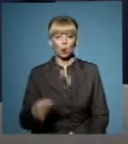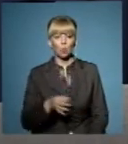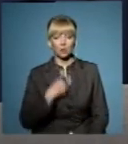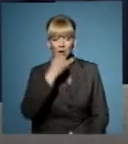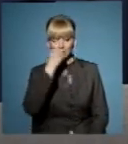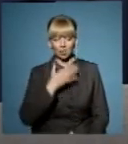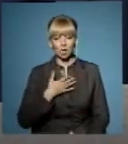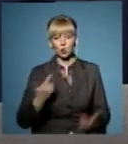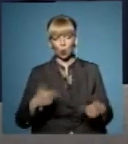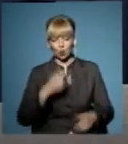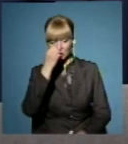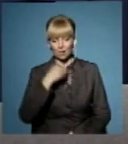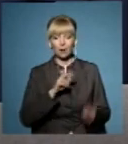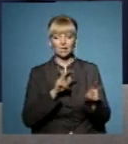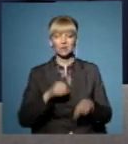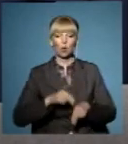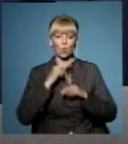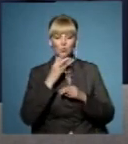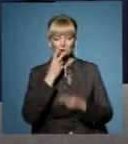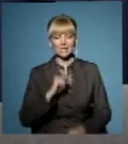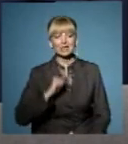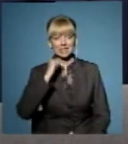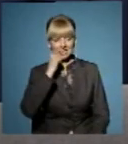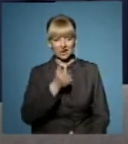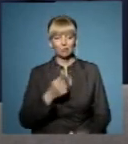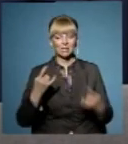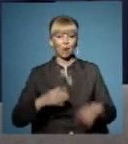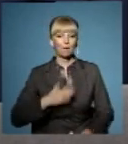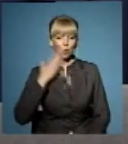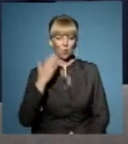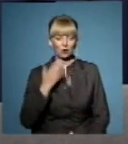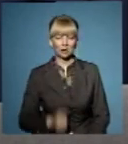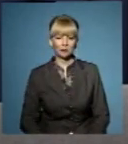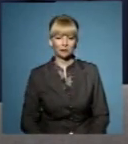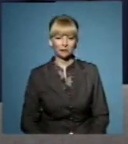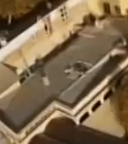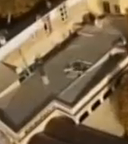області. Я дякую нашому гостю, дякую глядачам за увагу. Дивіться нас завтра на телеканалі «Буковина».